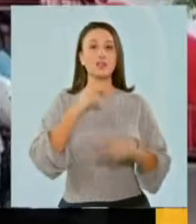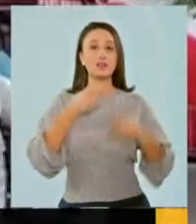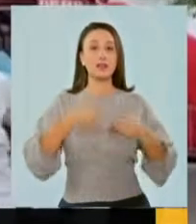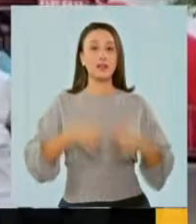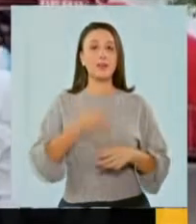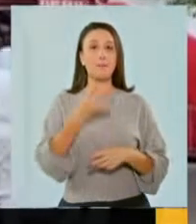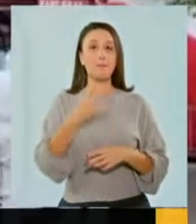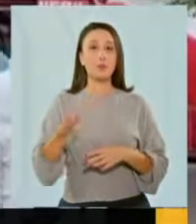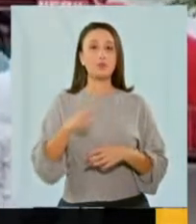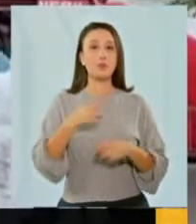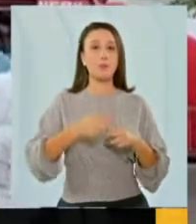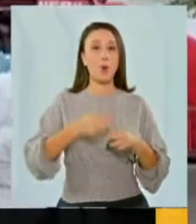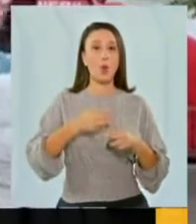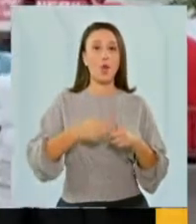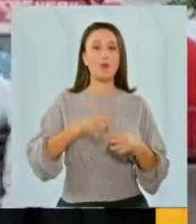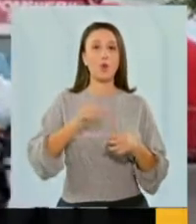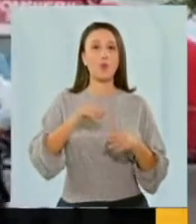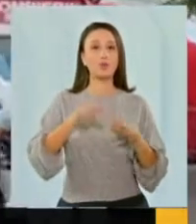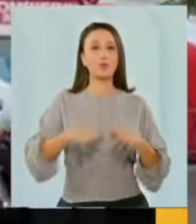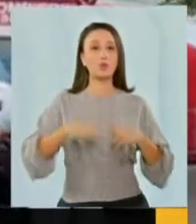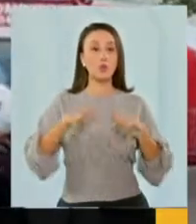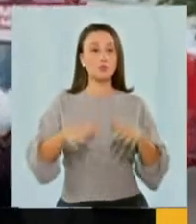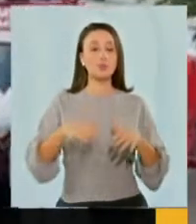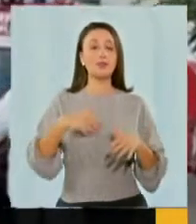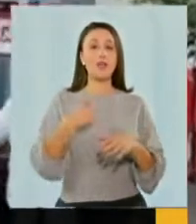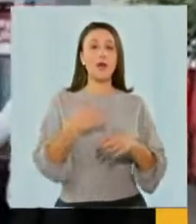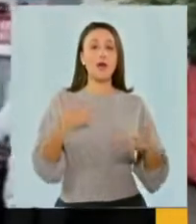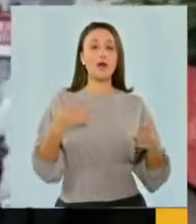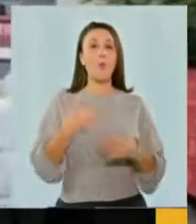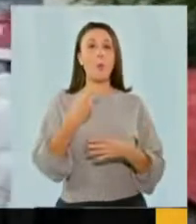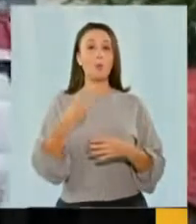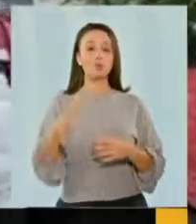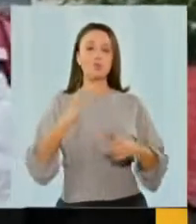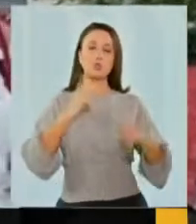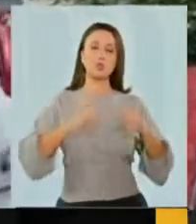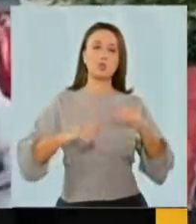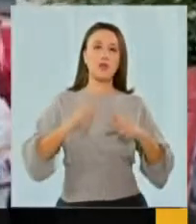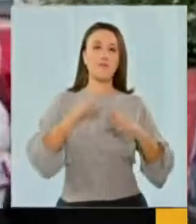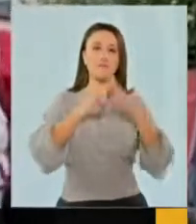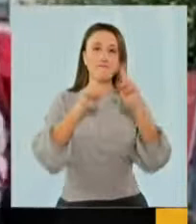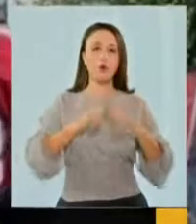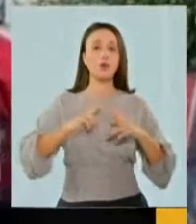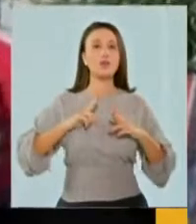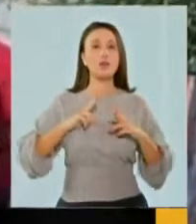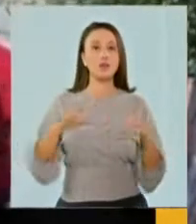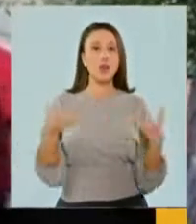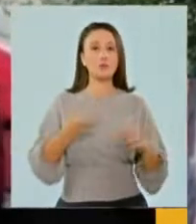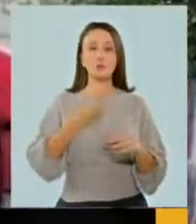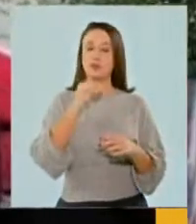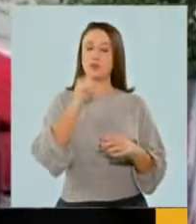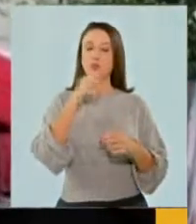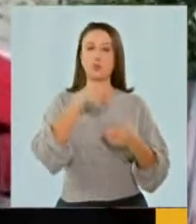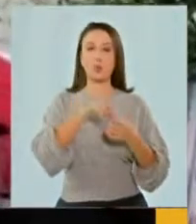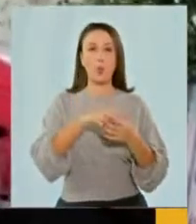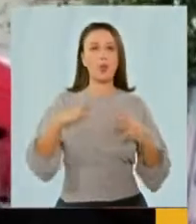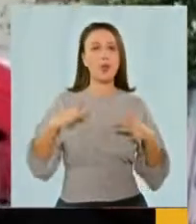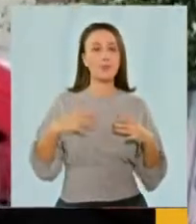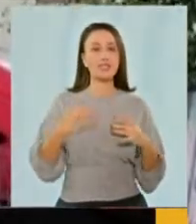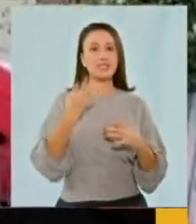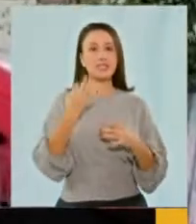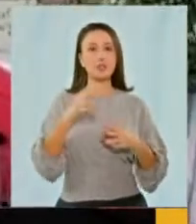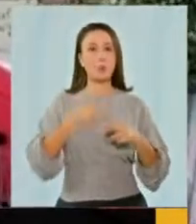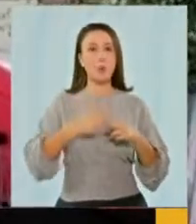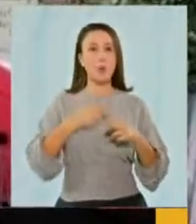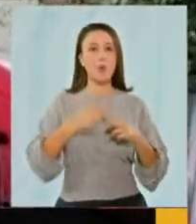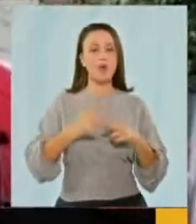400 de bolnavi de COVID-19, dintre care 100 suferă de forme grave. Nu mai există niciun loc liber, iar 10 de pacienți își